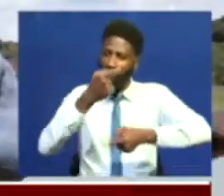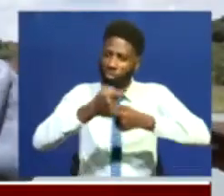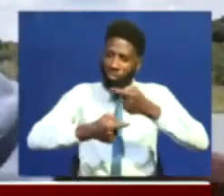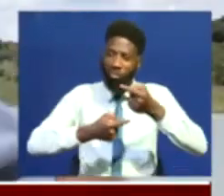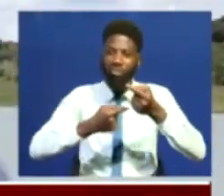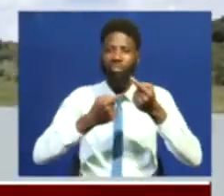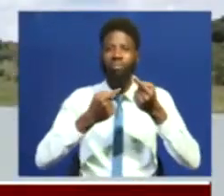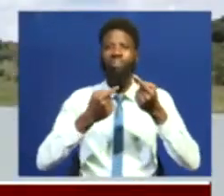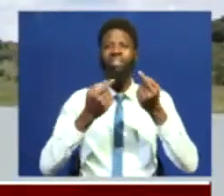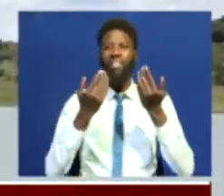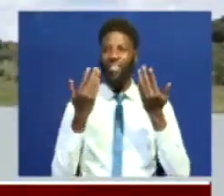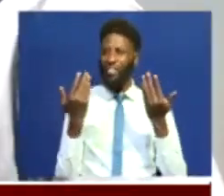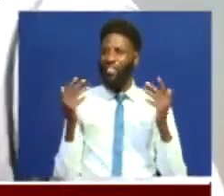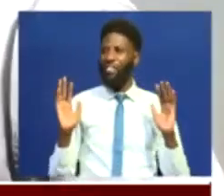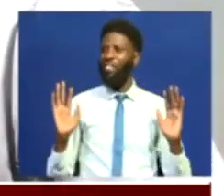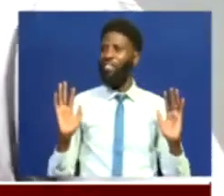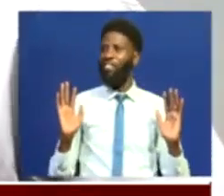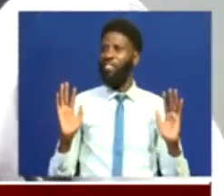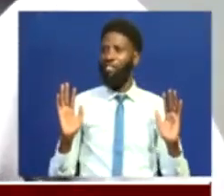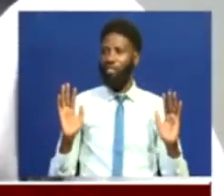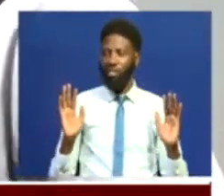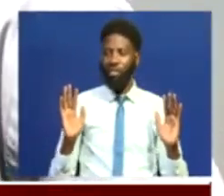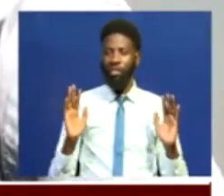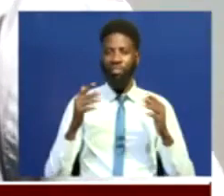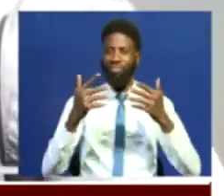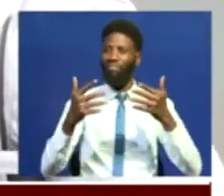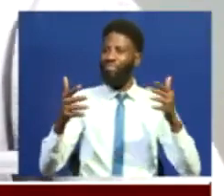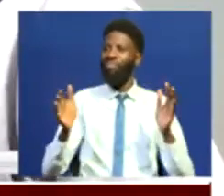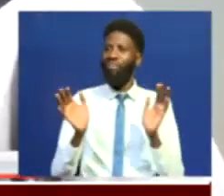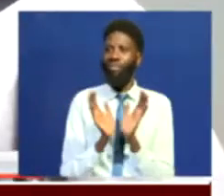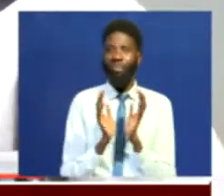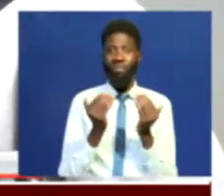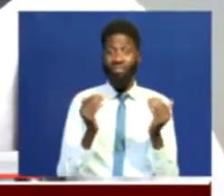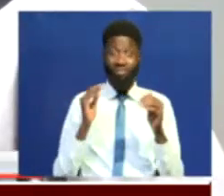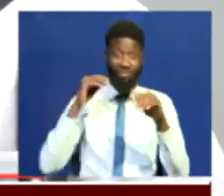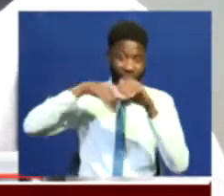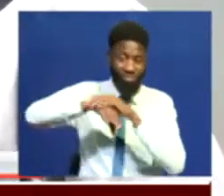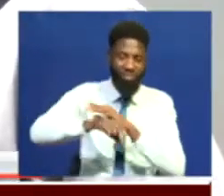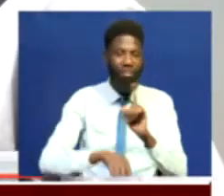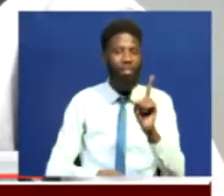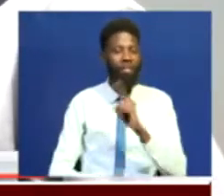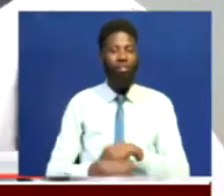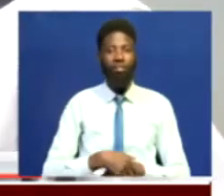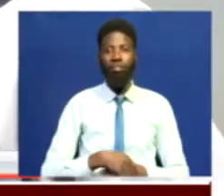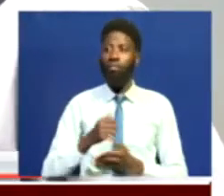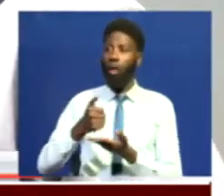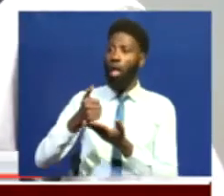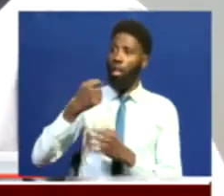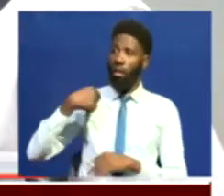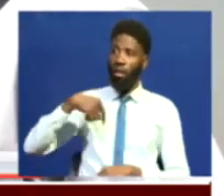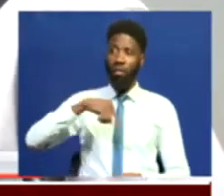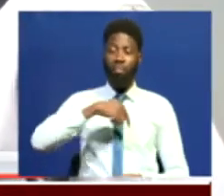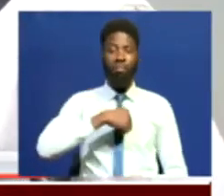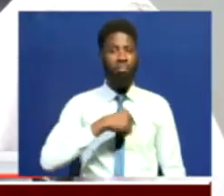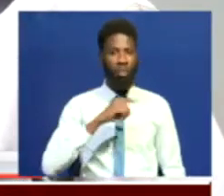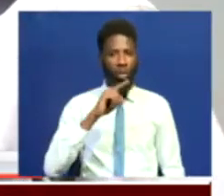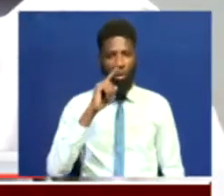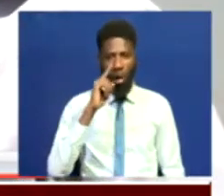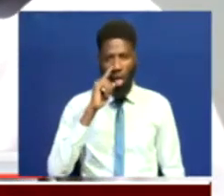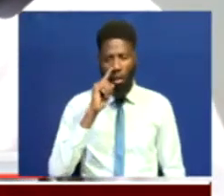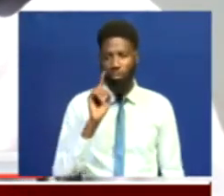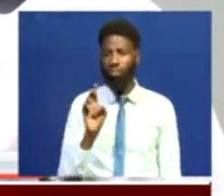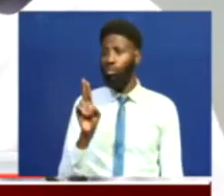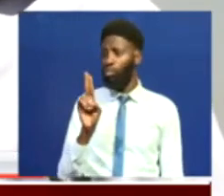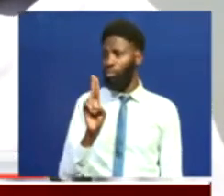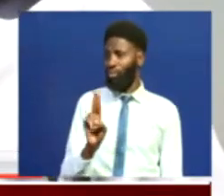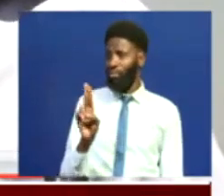ndio watoto wasiwe wanaingia hapa. Inatusaidia kwa kuchota, kutusaidia kwa nyumbani. Pia inatumika